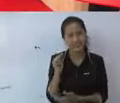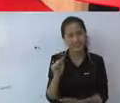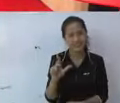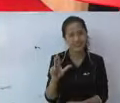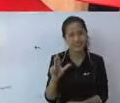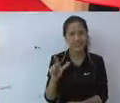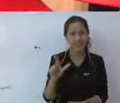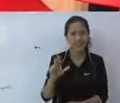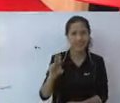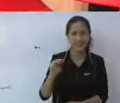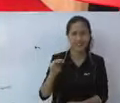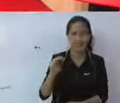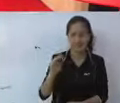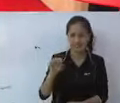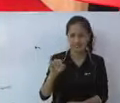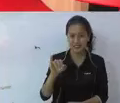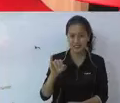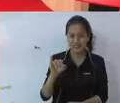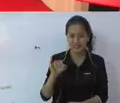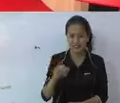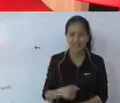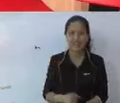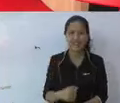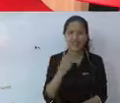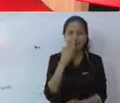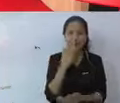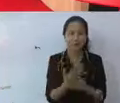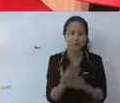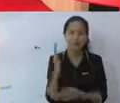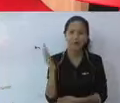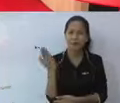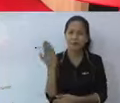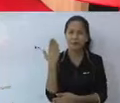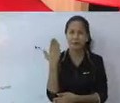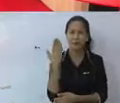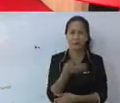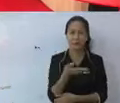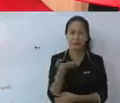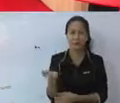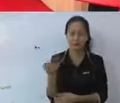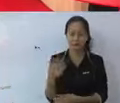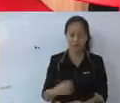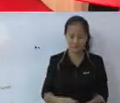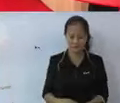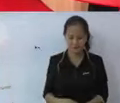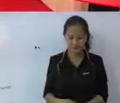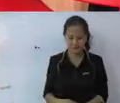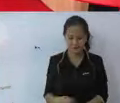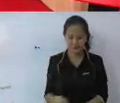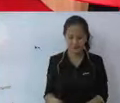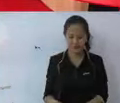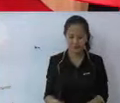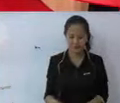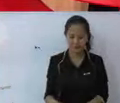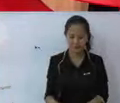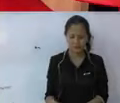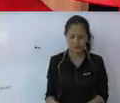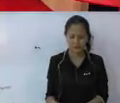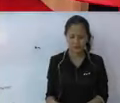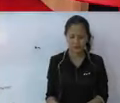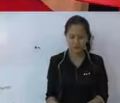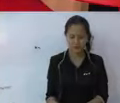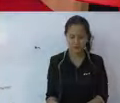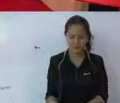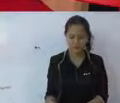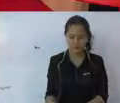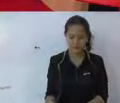Magandang ano po? Magandang umaga. Umaga. Yan. Ba't kasi ngayon ba lang mag-aayos ang mga ilaw?